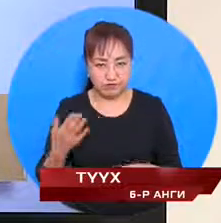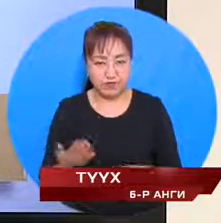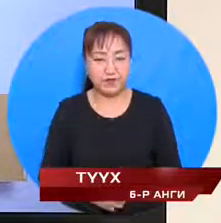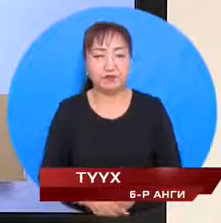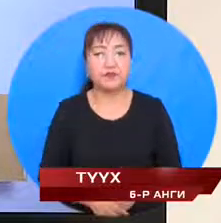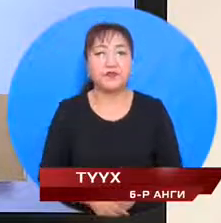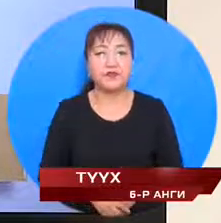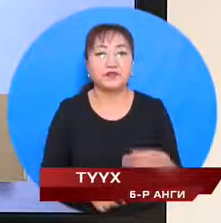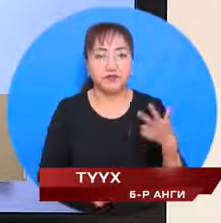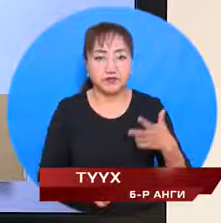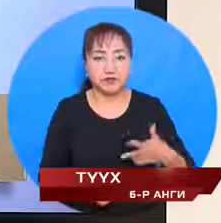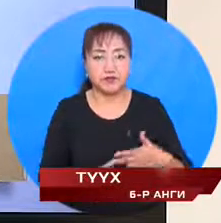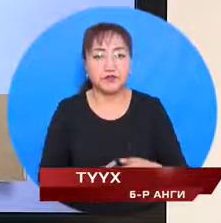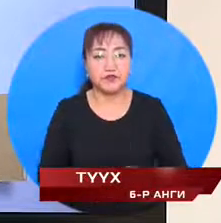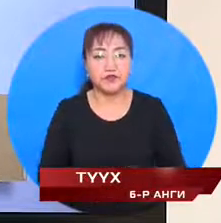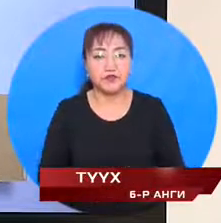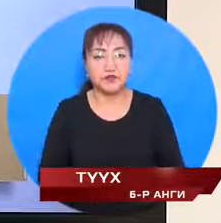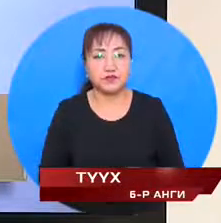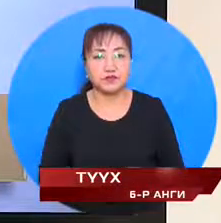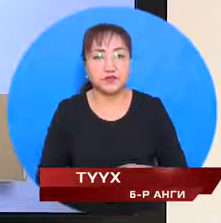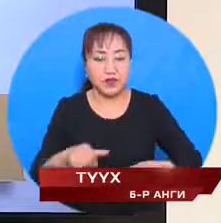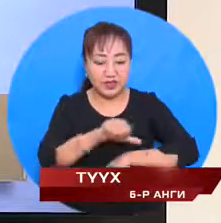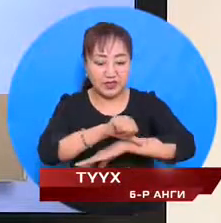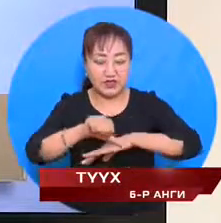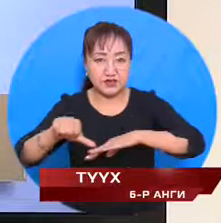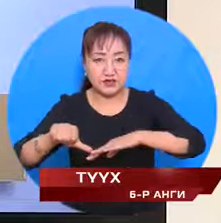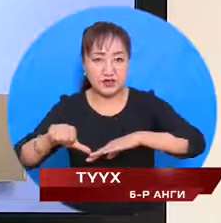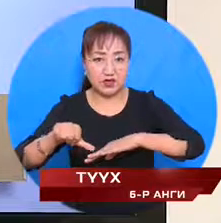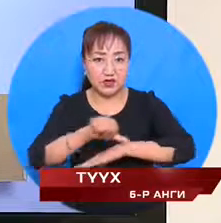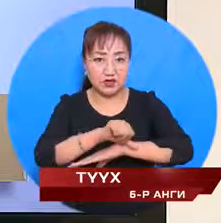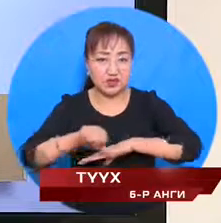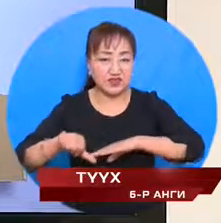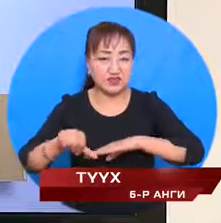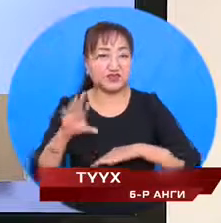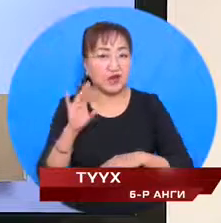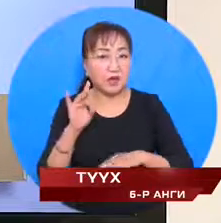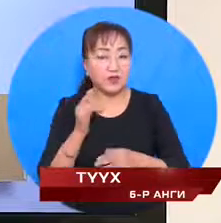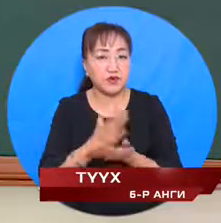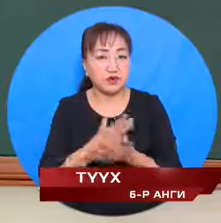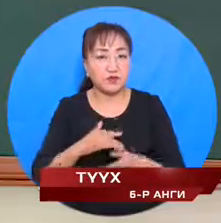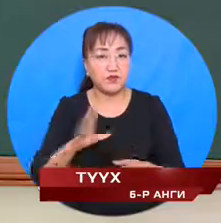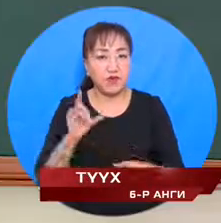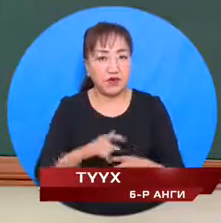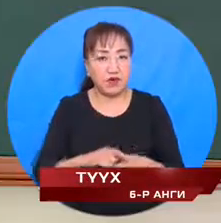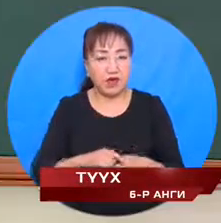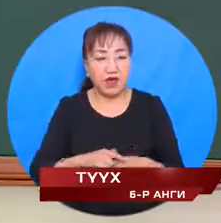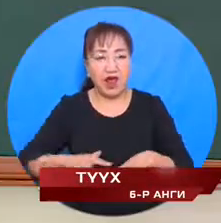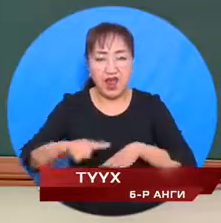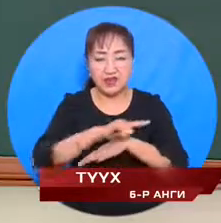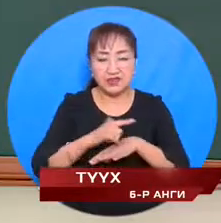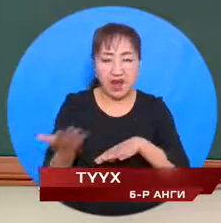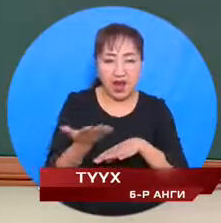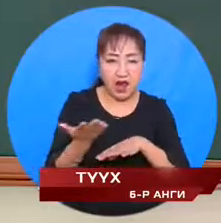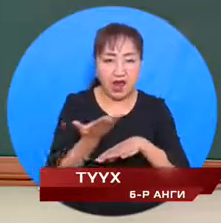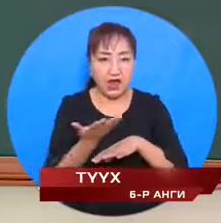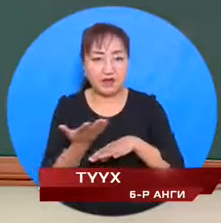Асуулт 3. Хэл хязгаарын онцлог нь юу байсан бэ? Ер нь аль газар нутагт орсон тогтмож ямар хаанаас